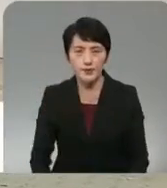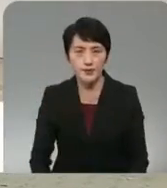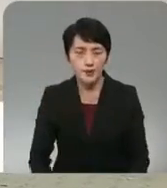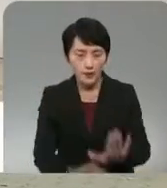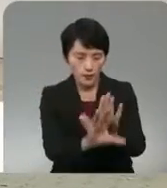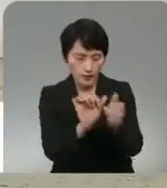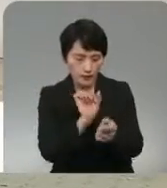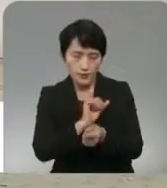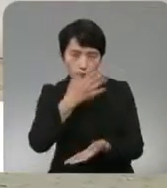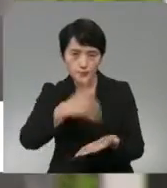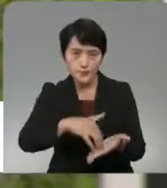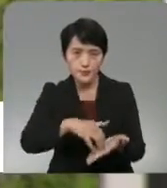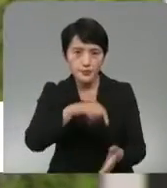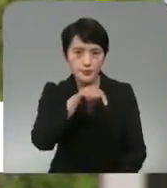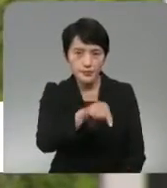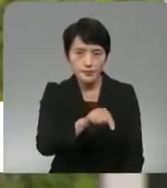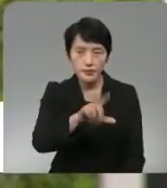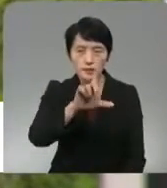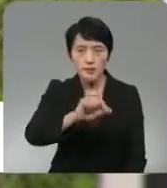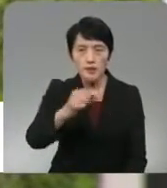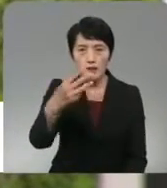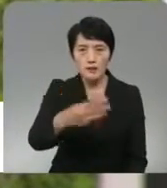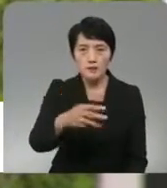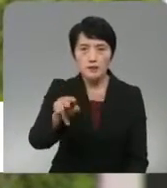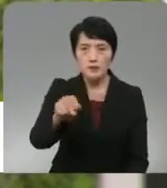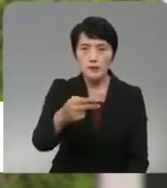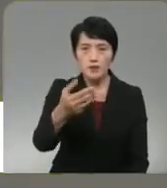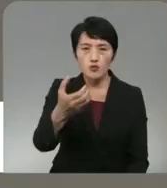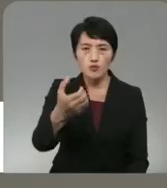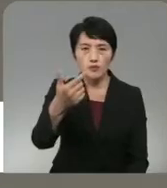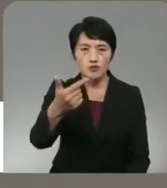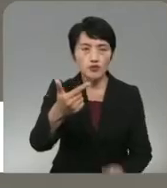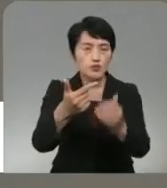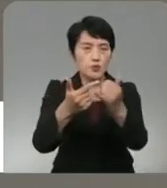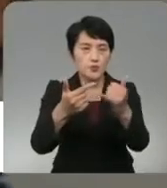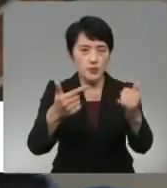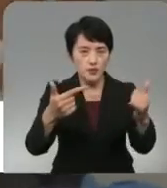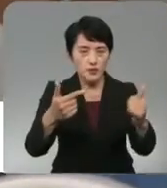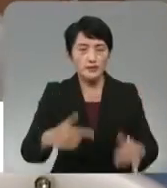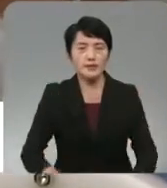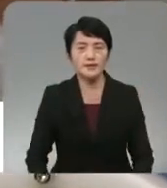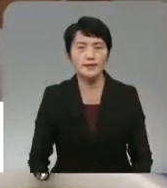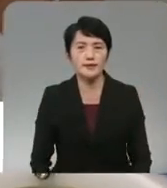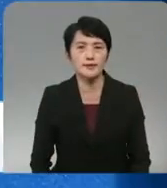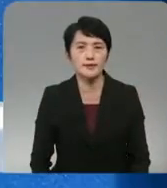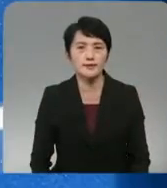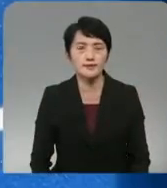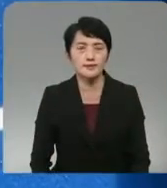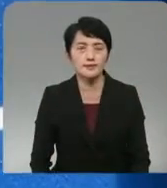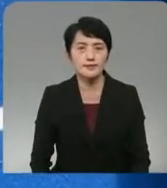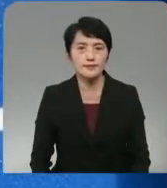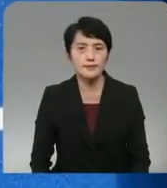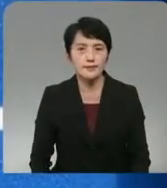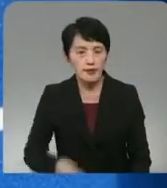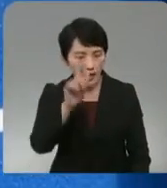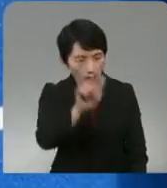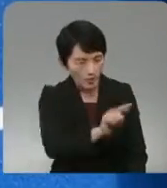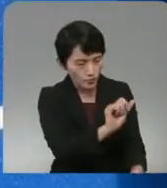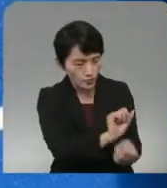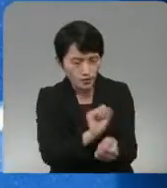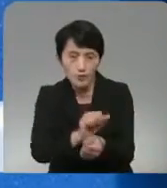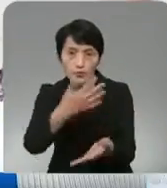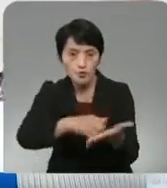Cette semaine, le gouvernement sud-coréen planchera sur le moment précis du début de la période de stabilité où le confinement pour